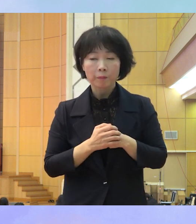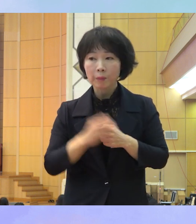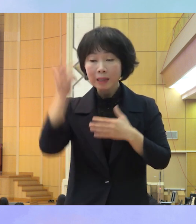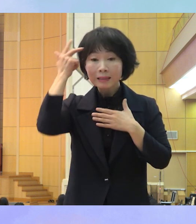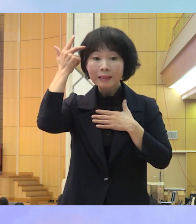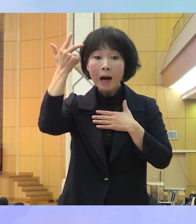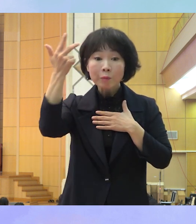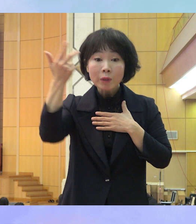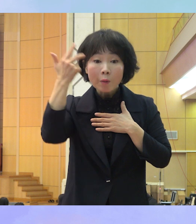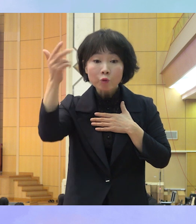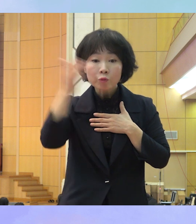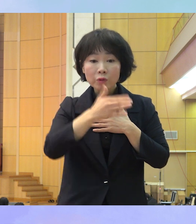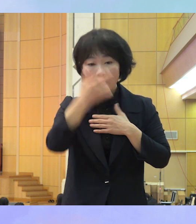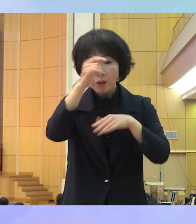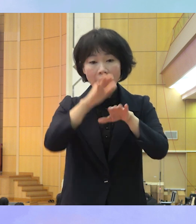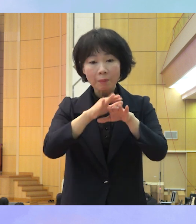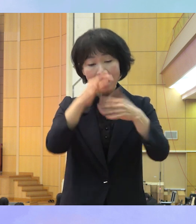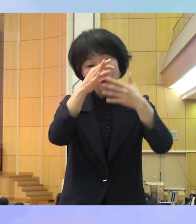변경됩니다.